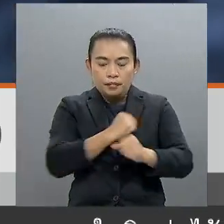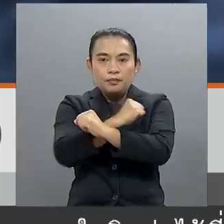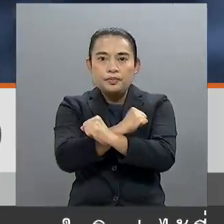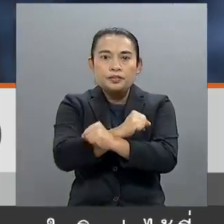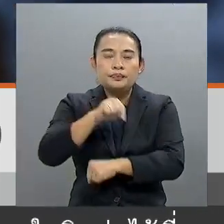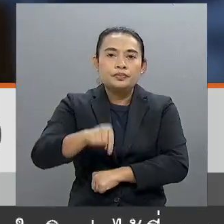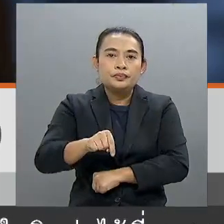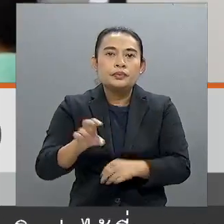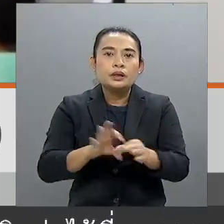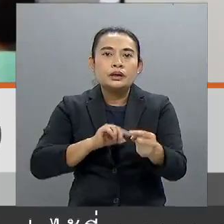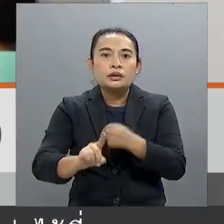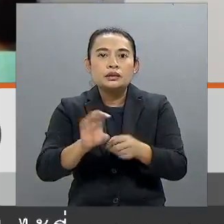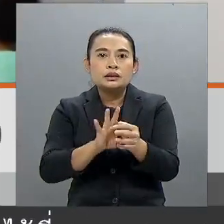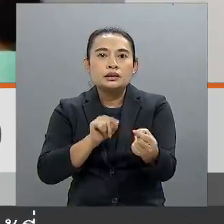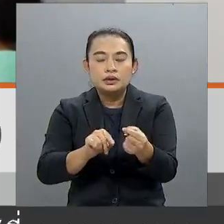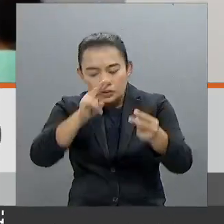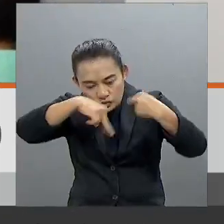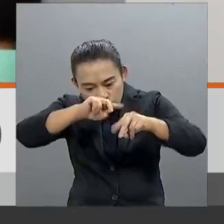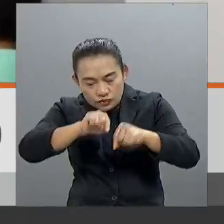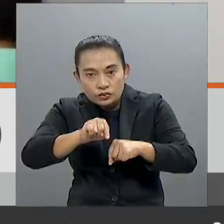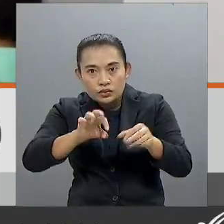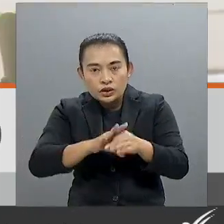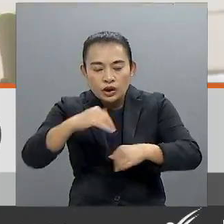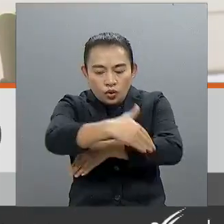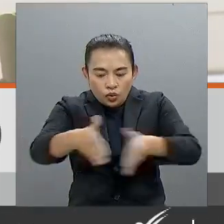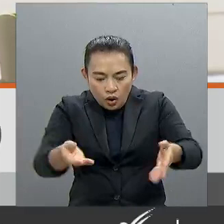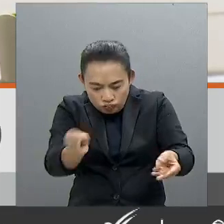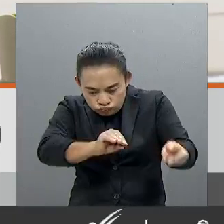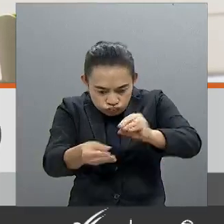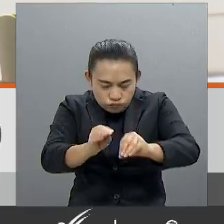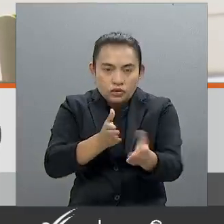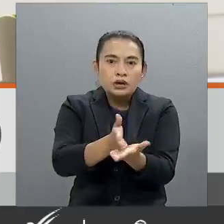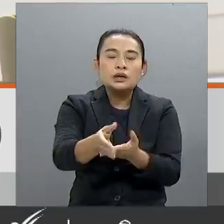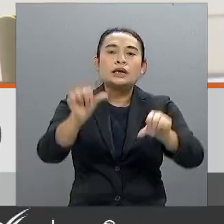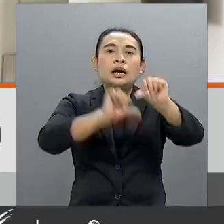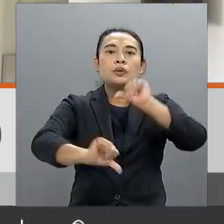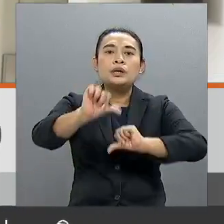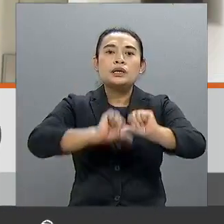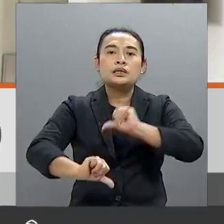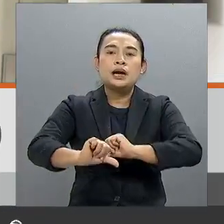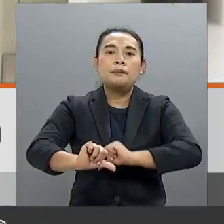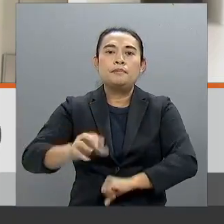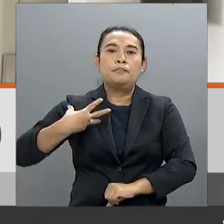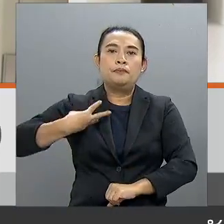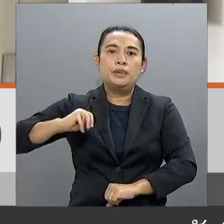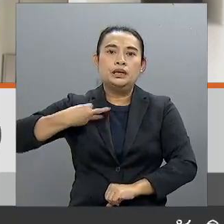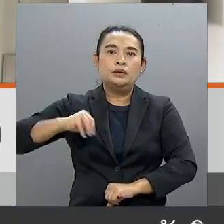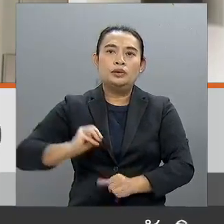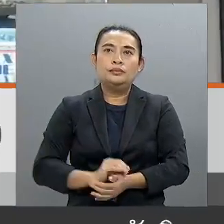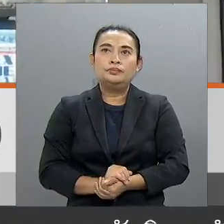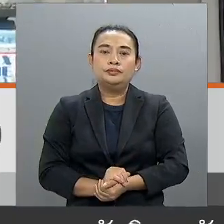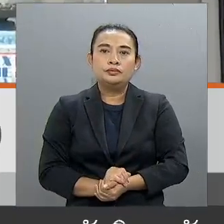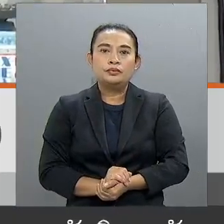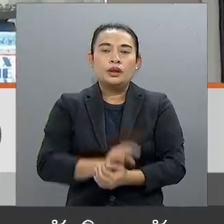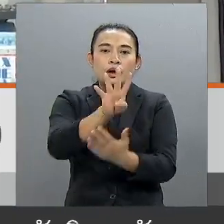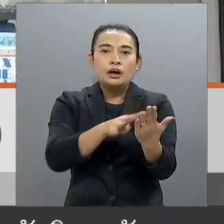ของการตรวจภูมิต้านทานจากห้องปฏิบัติการคณะวิทยาศาสตร์มหาวิทยาลัยมหิดลโดยมีแผนที่จะทำการศึกษาใน